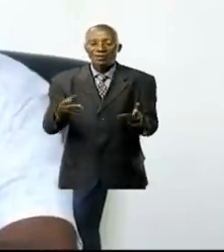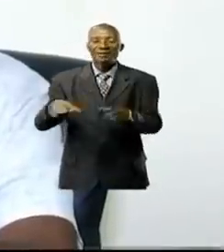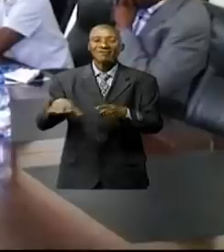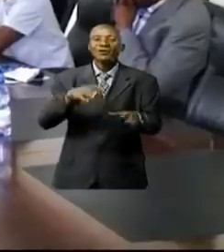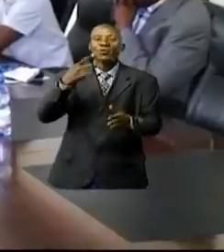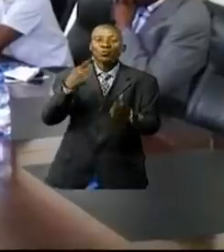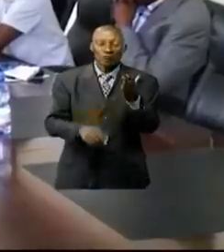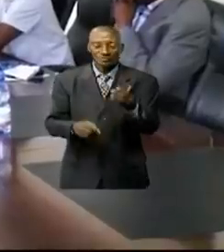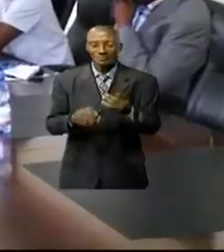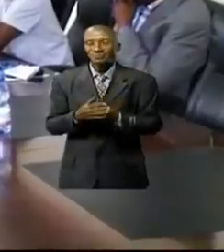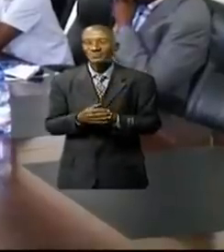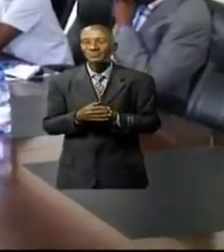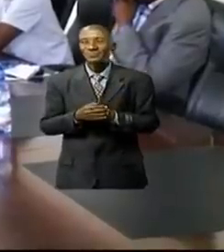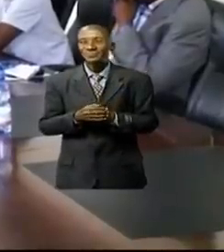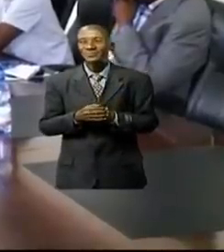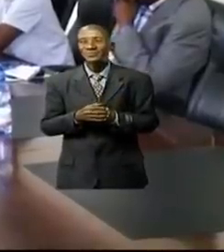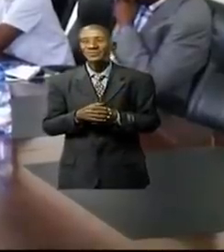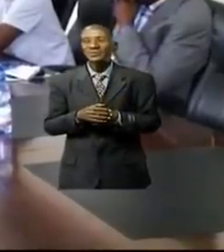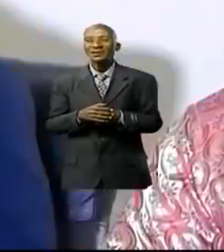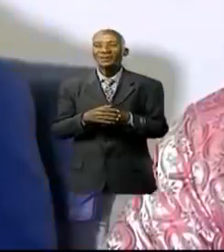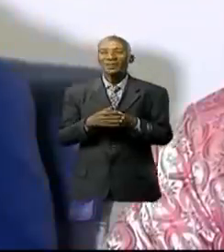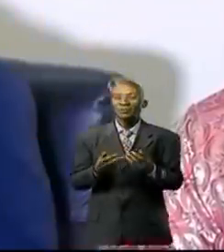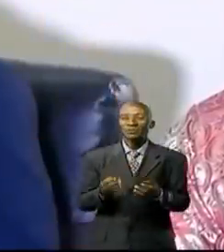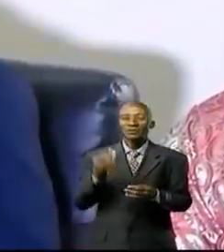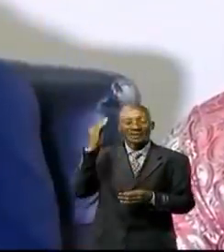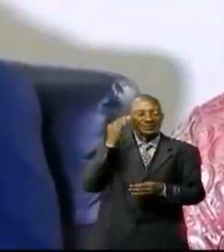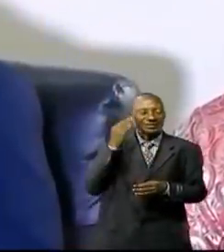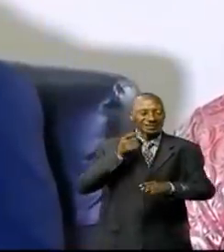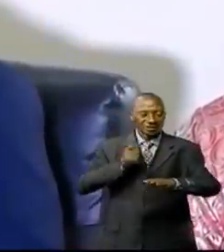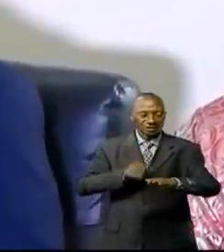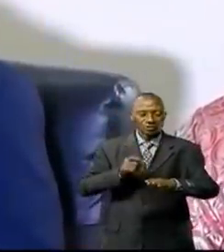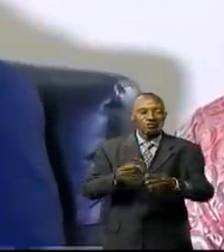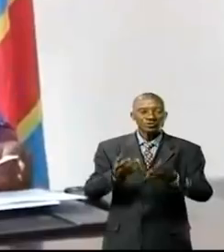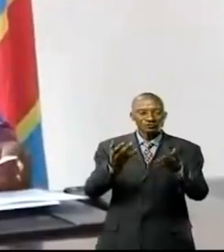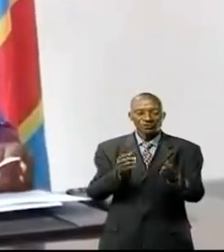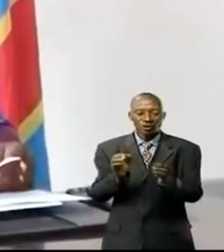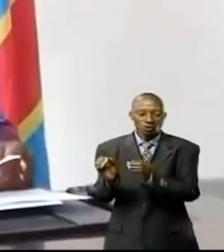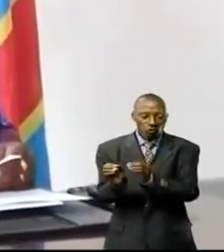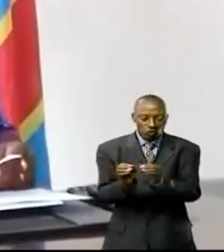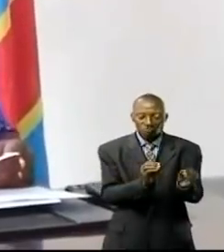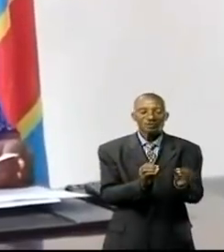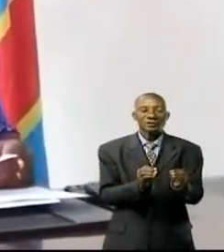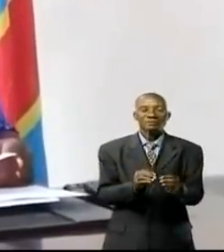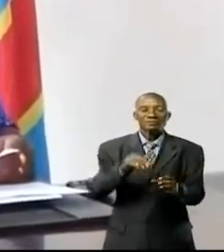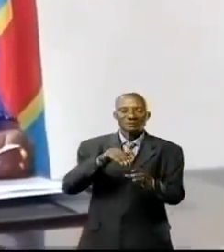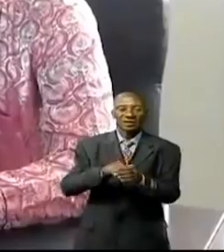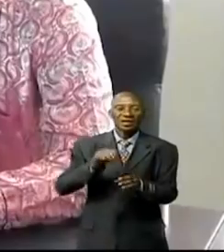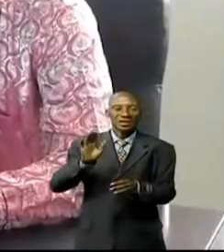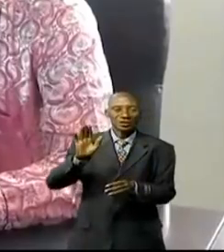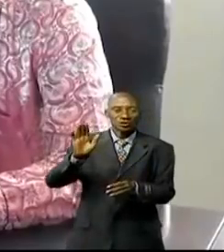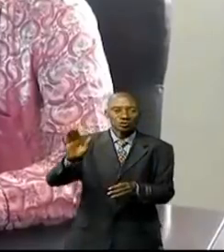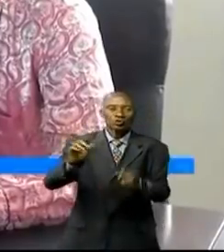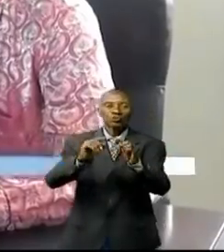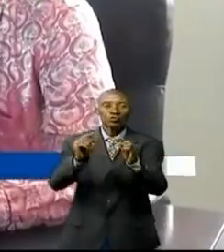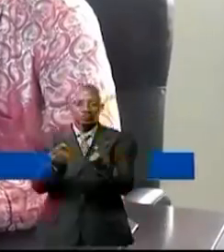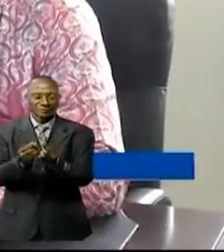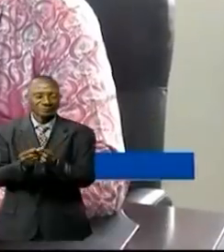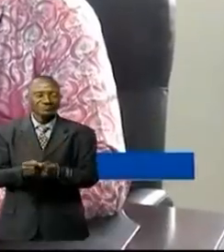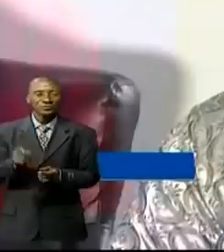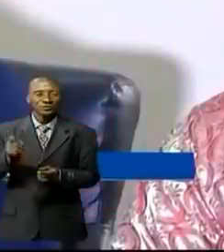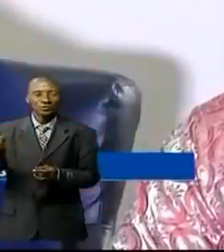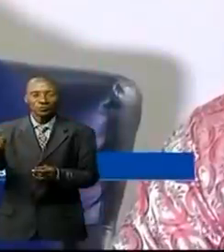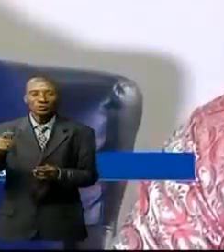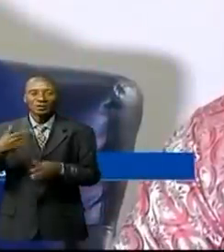de la Justice tient à remettre ainsi de l'ordre dans son secteur. C'est l'essence de cette série de séances de travail qu'elle